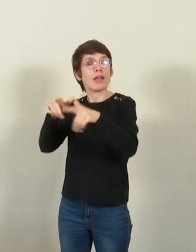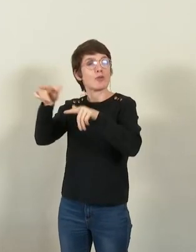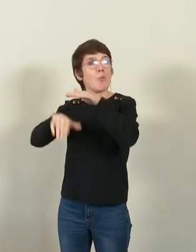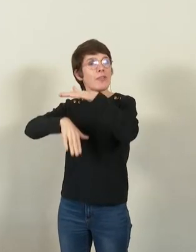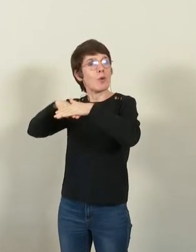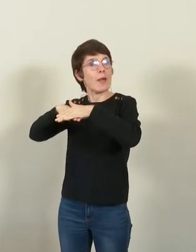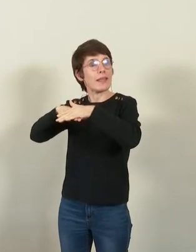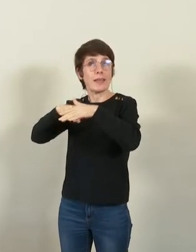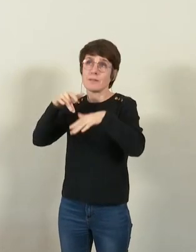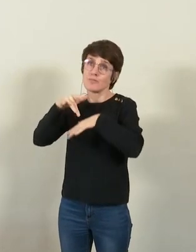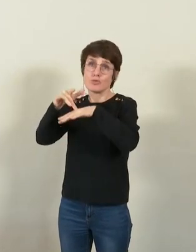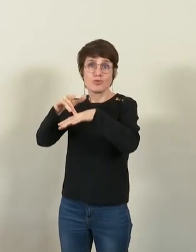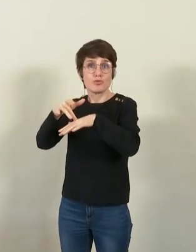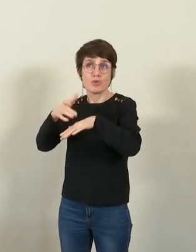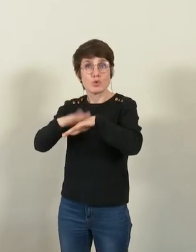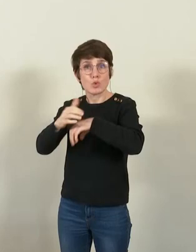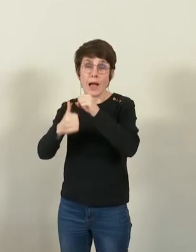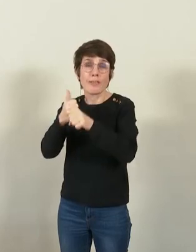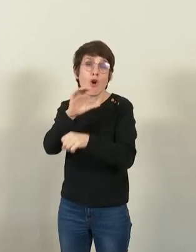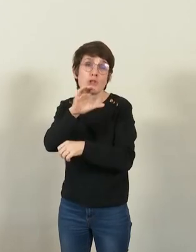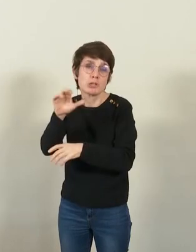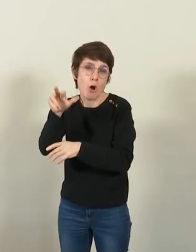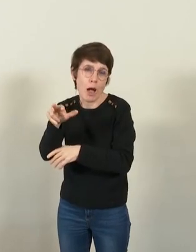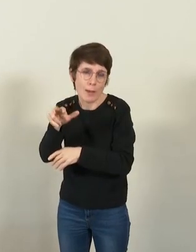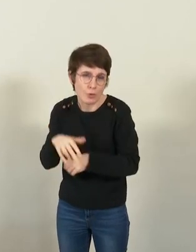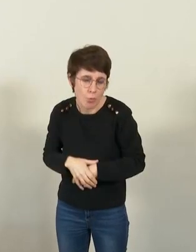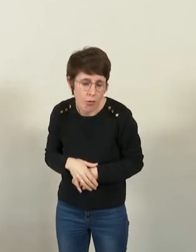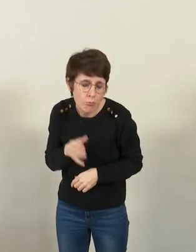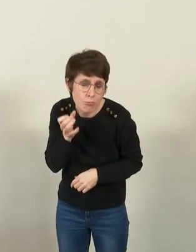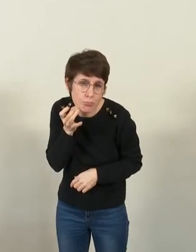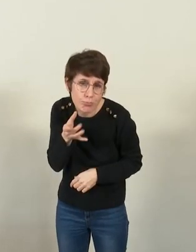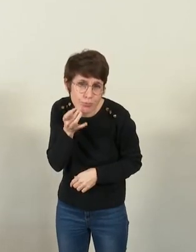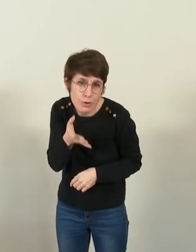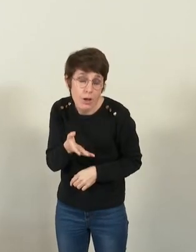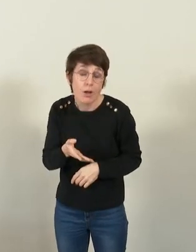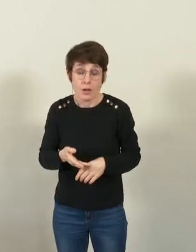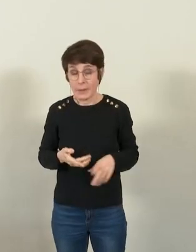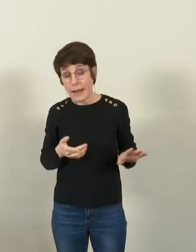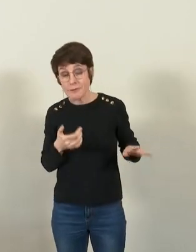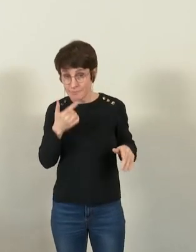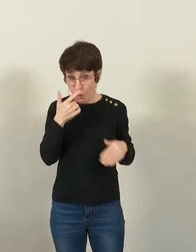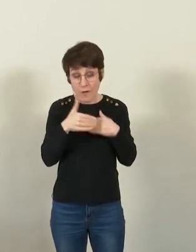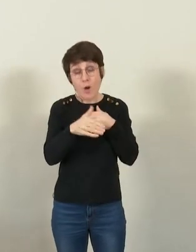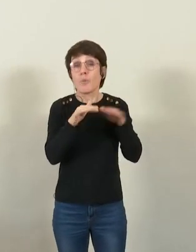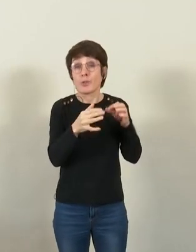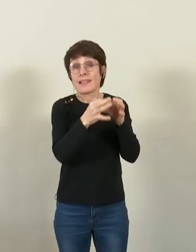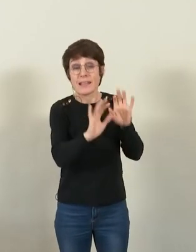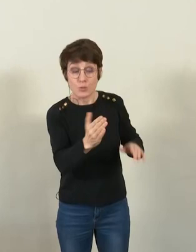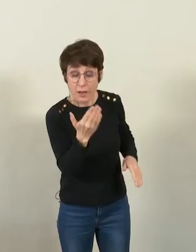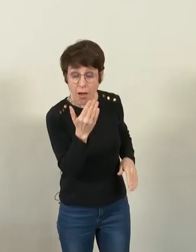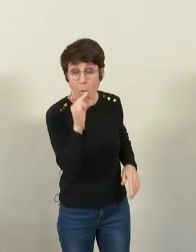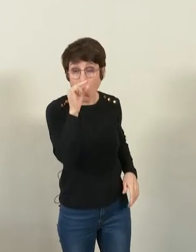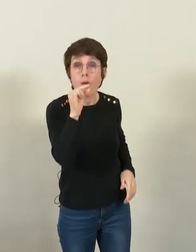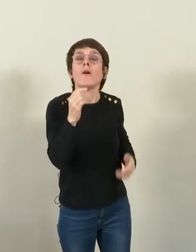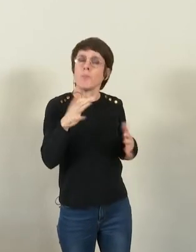concernés sur une expérimentation d'un an ce qui paraît absolument ridicule je crains hélas qu'on soit un peu court en terme de résultats mais vous avez notre